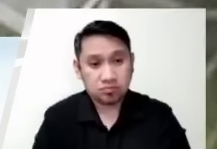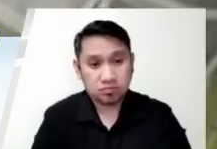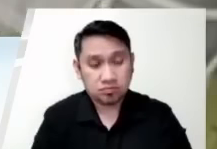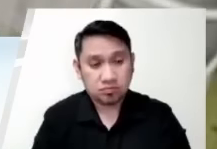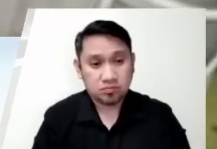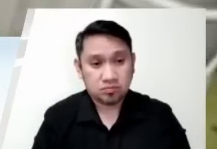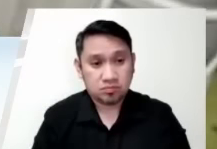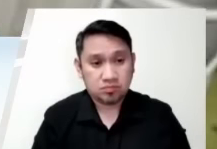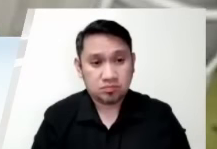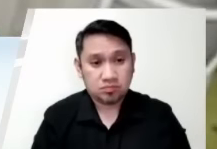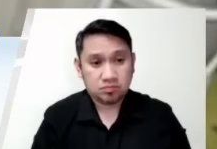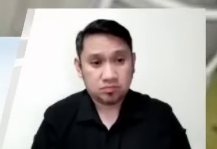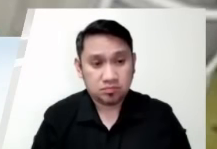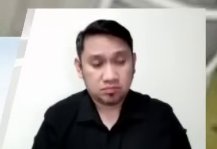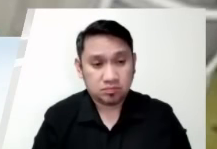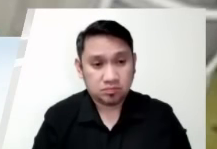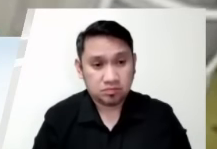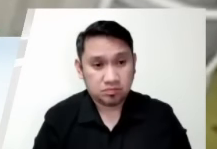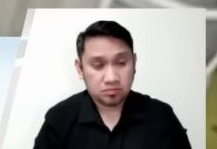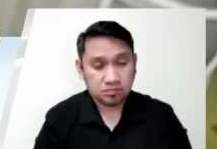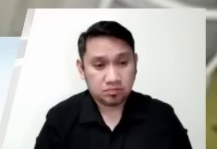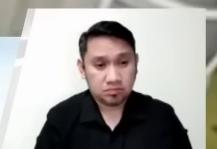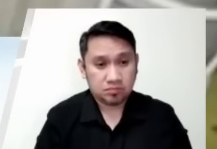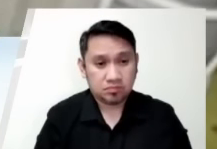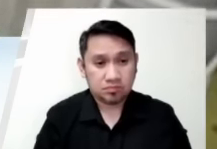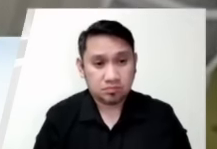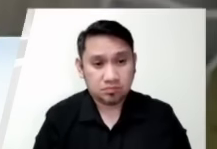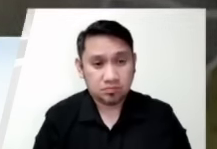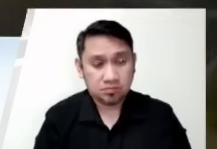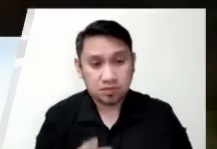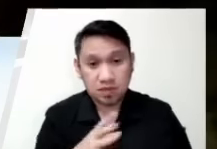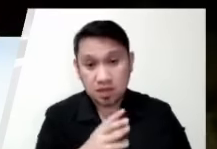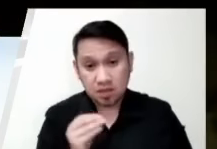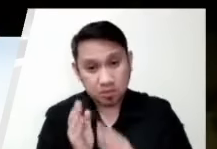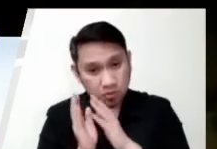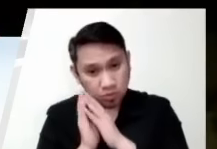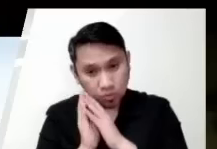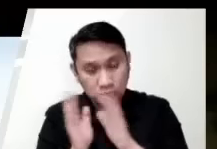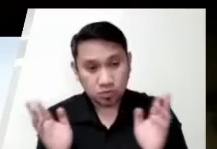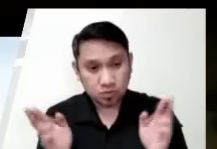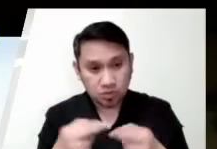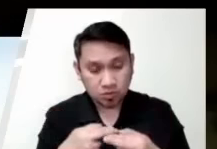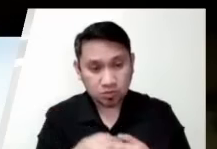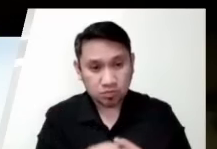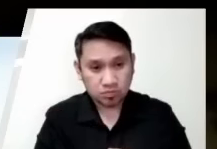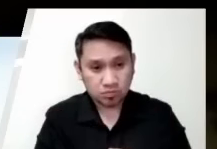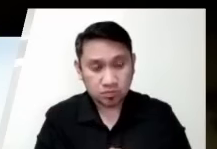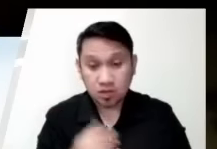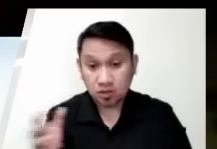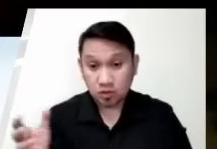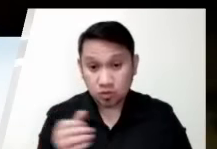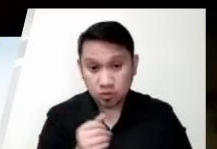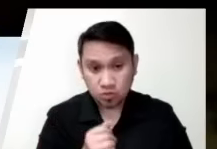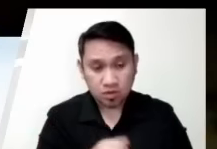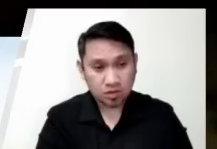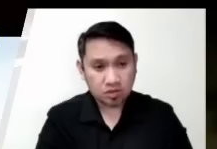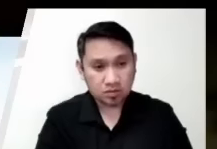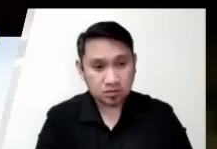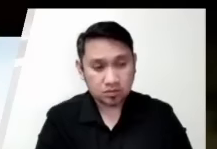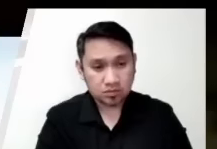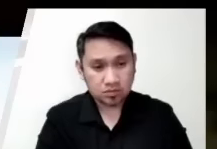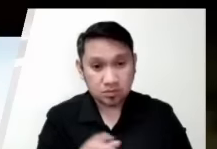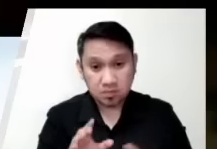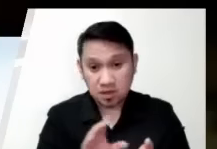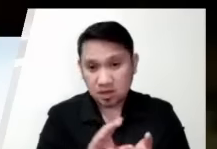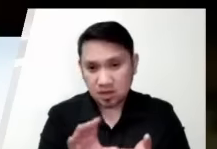likuran sinilip niya ang may-ari ng bahay na nooy natutulog sa silid noon na niya tinangay ang hindi pa madetermina cash